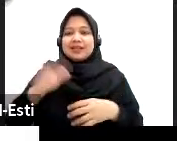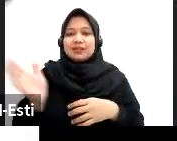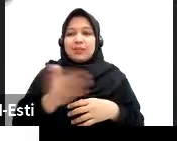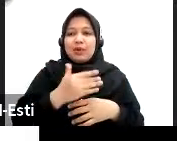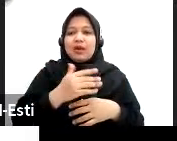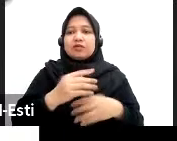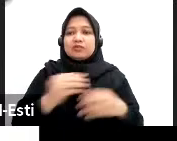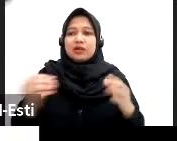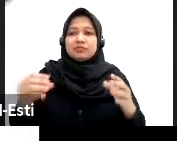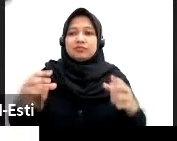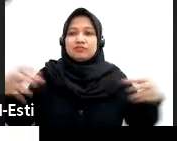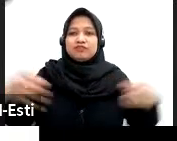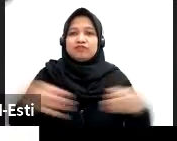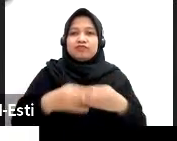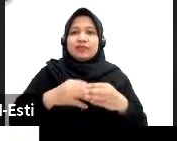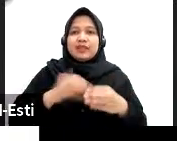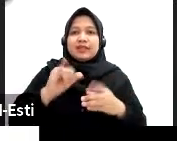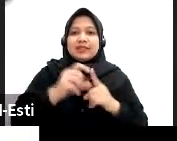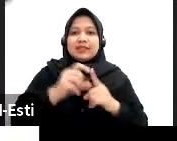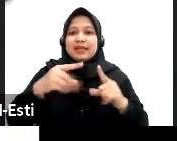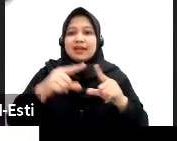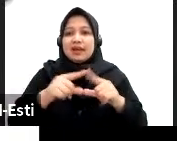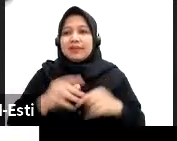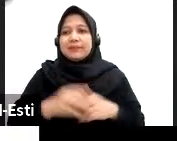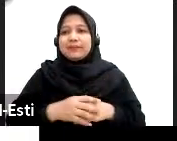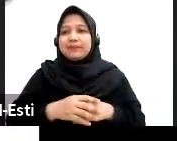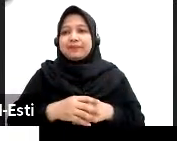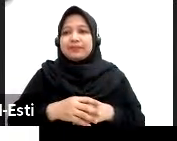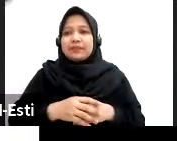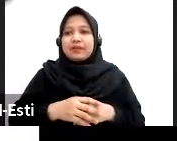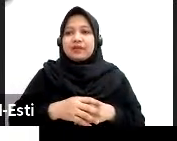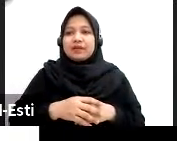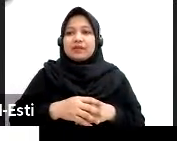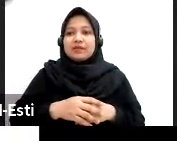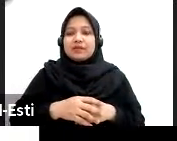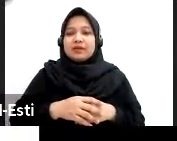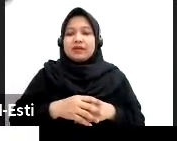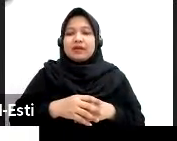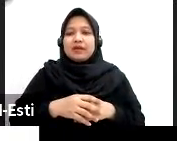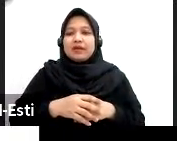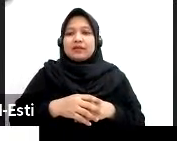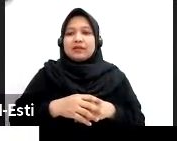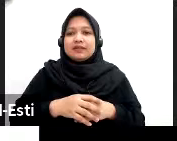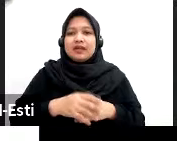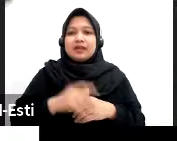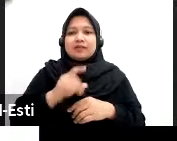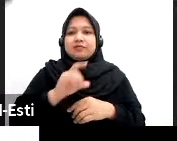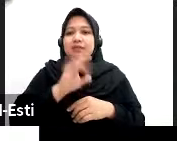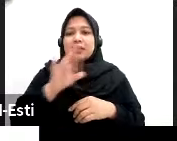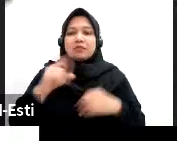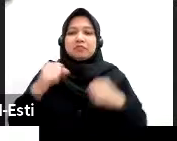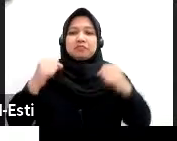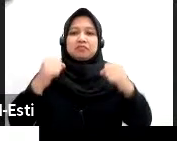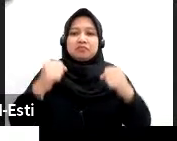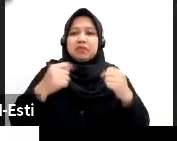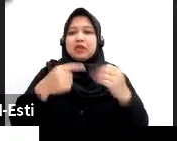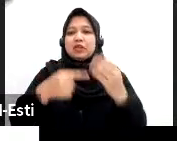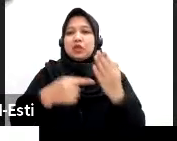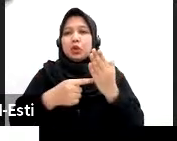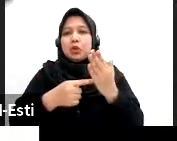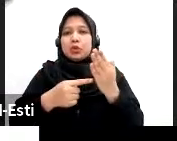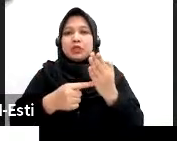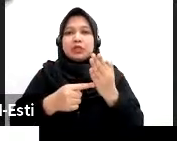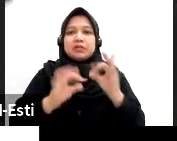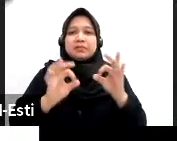ada di Dea termasuk terkait dengan Railing kemudian heltec Edition teknologi dan tiap deket